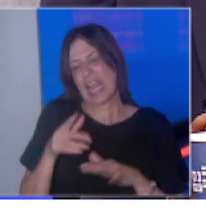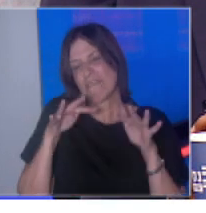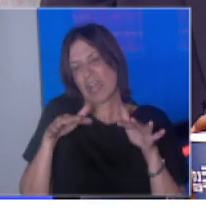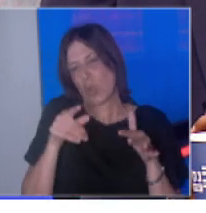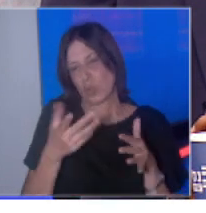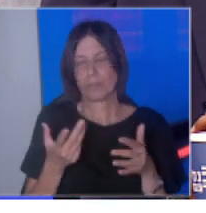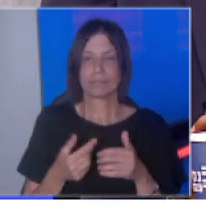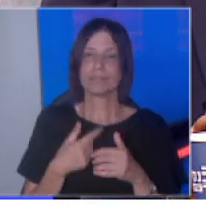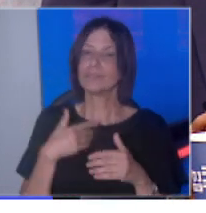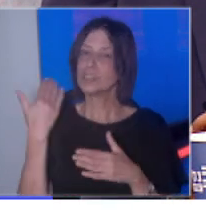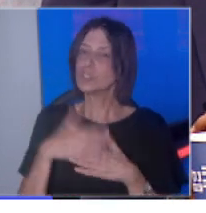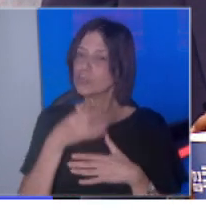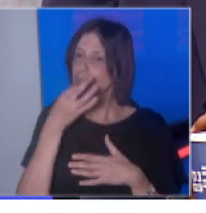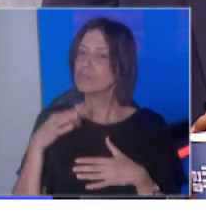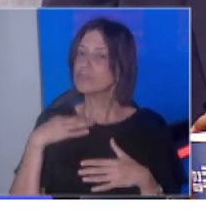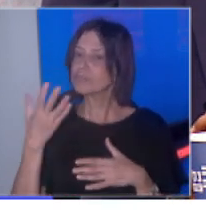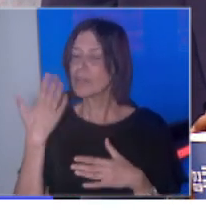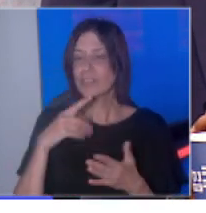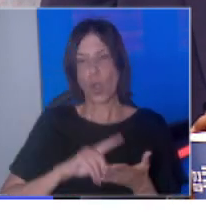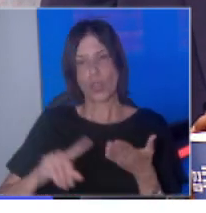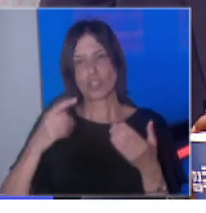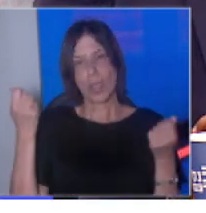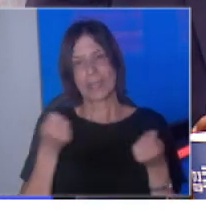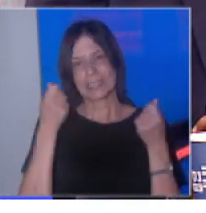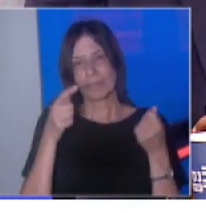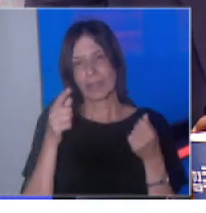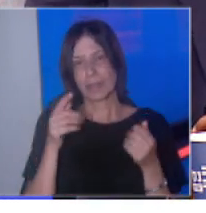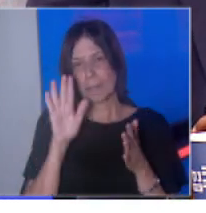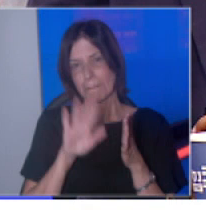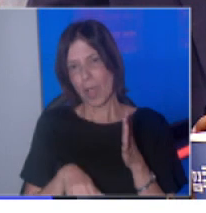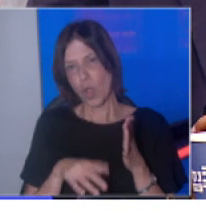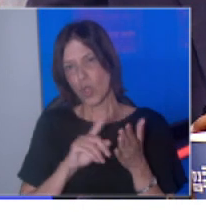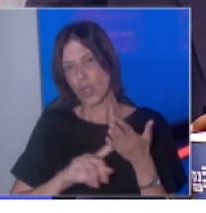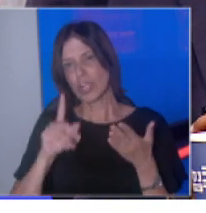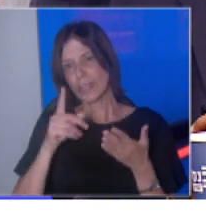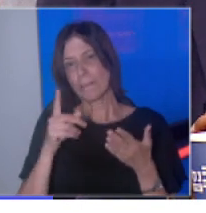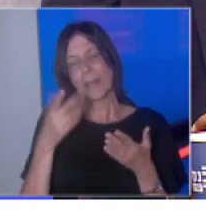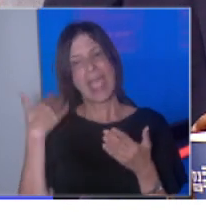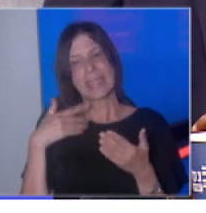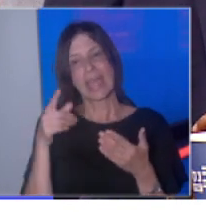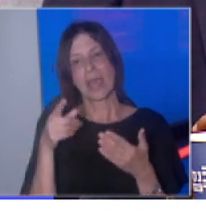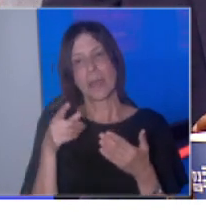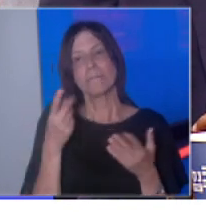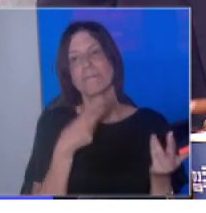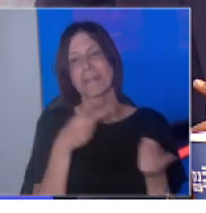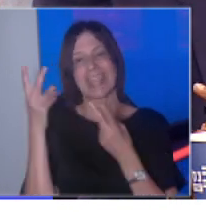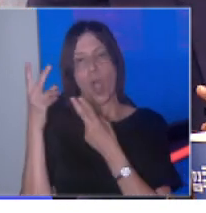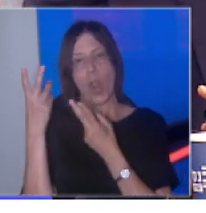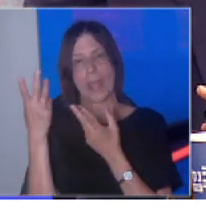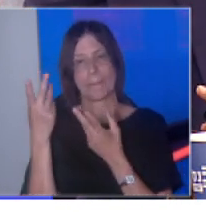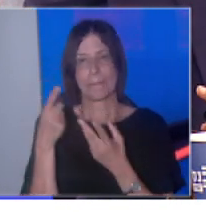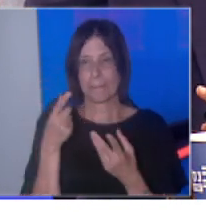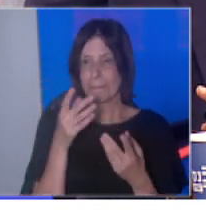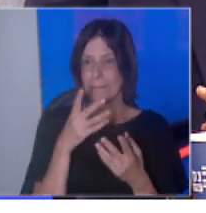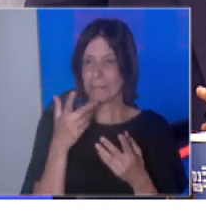לסיום, רצינו לשאול לשלומך, לפני חודש פרסמת שבילית. פחות, לא? אפשר לקרוא לזה בילוי בבית החולים. חגג